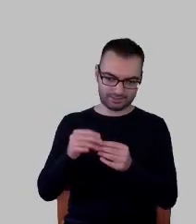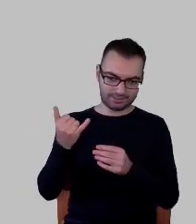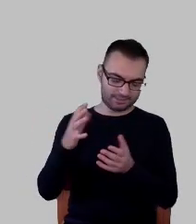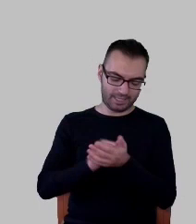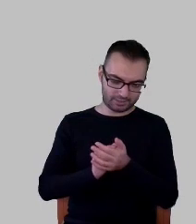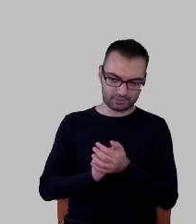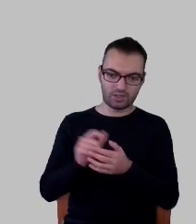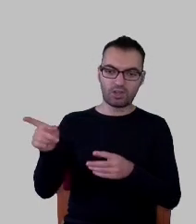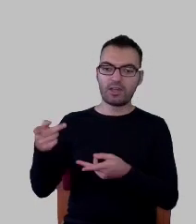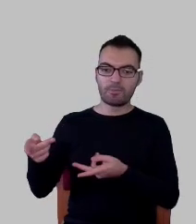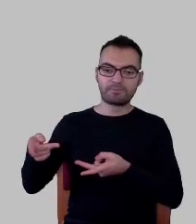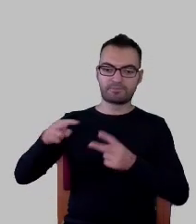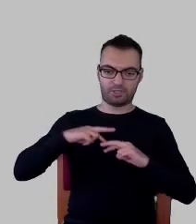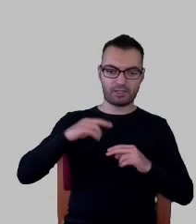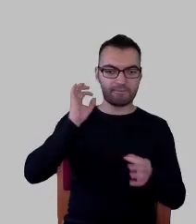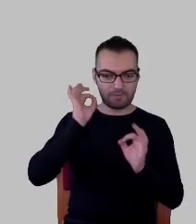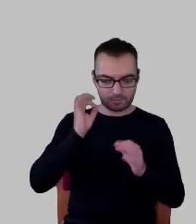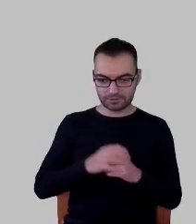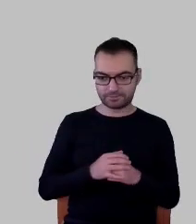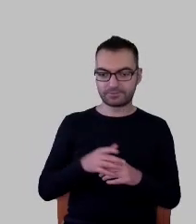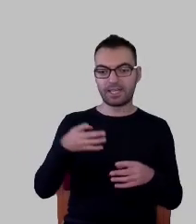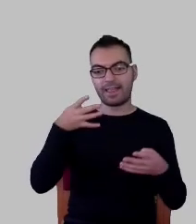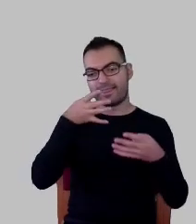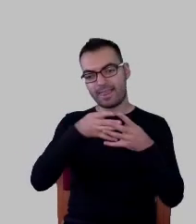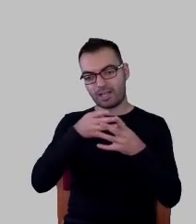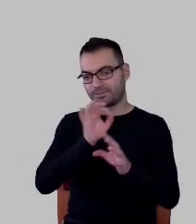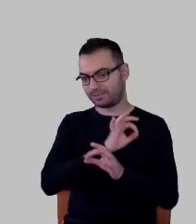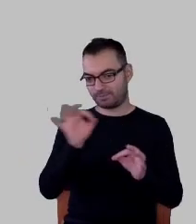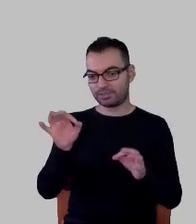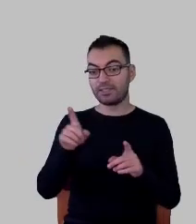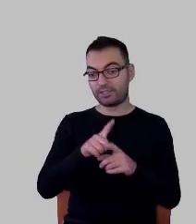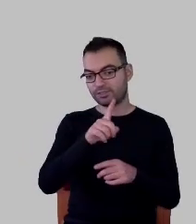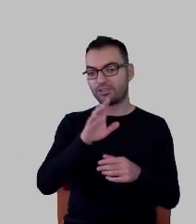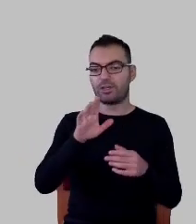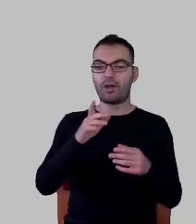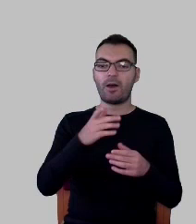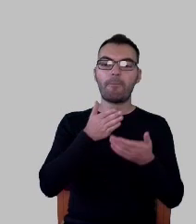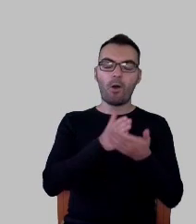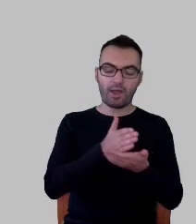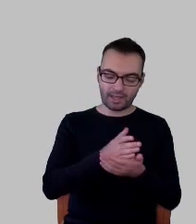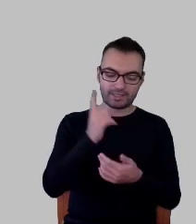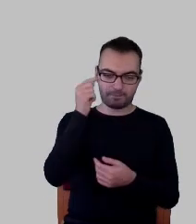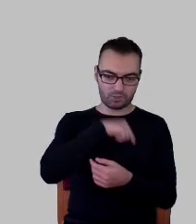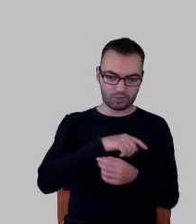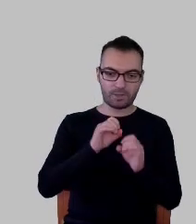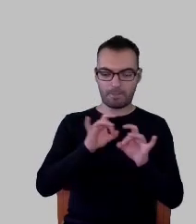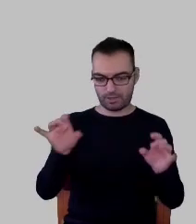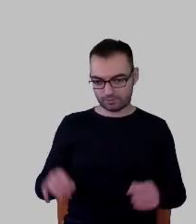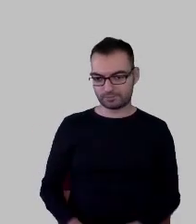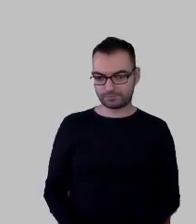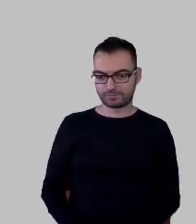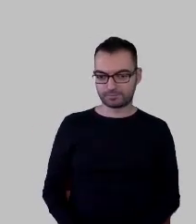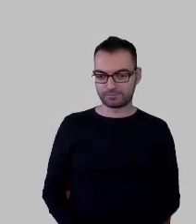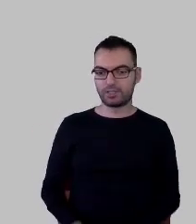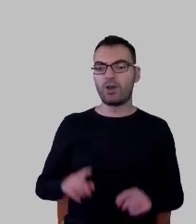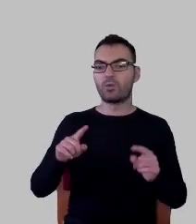potrzebie kształcenia specjalnego. I diagnoza specjalistyczna zapewniana jest w poradniach psychologiczno-pedagogicznych. Czyli takie zewnętrzne